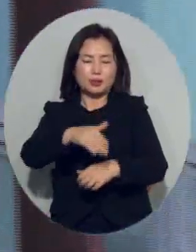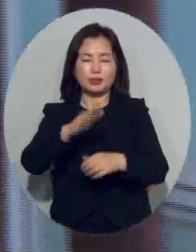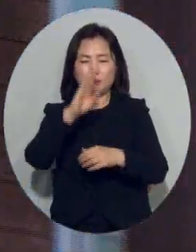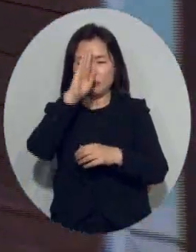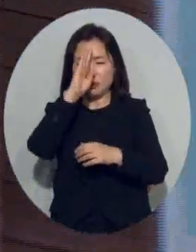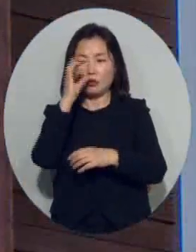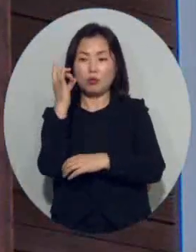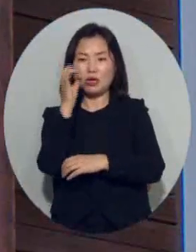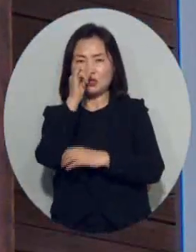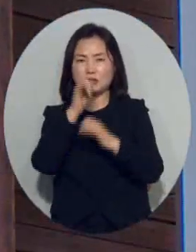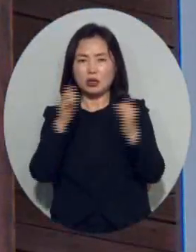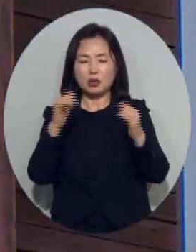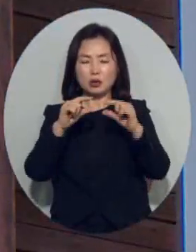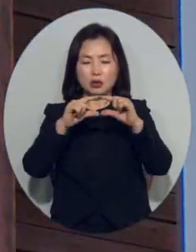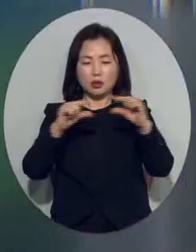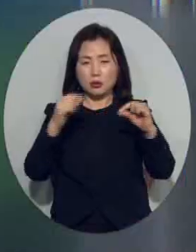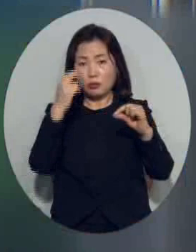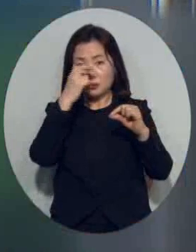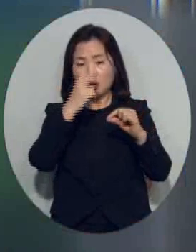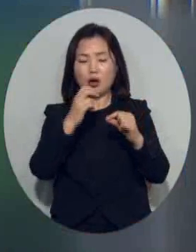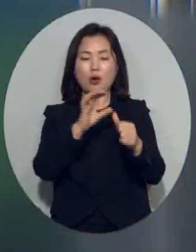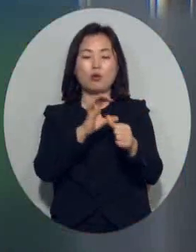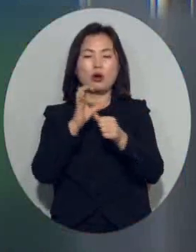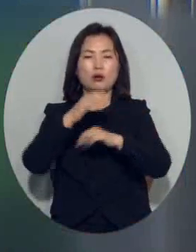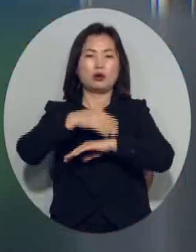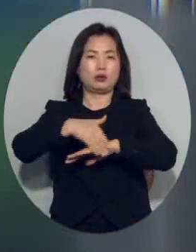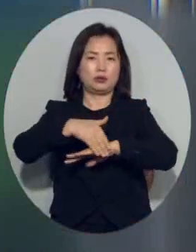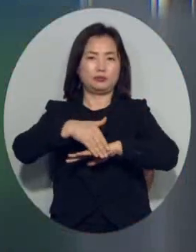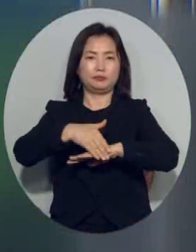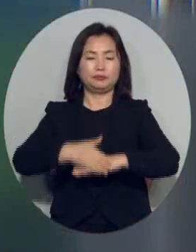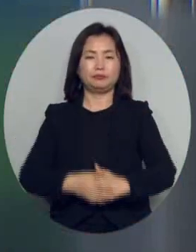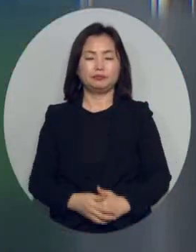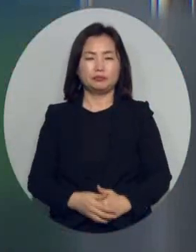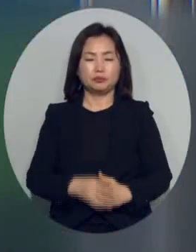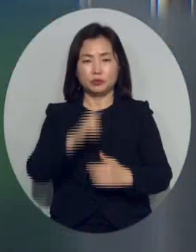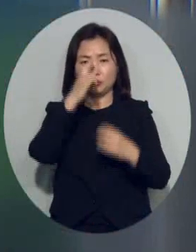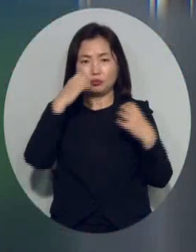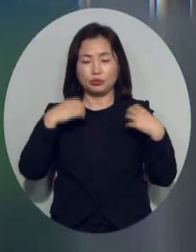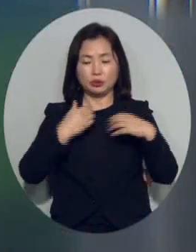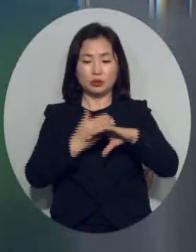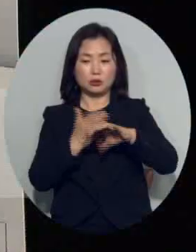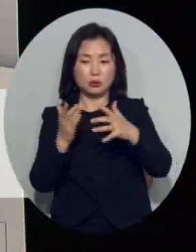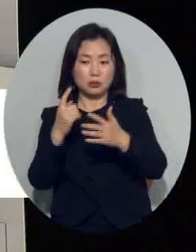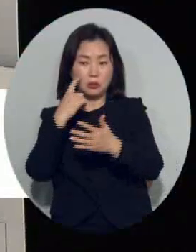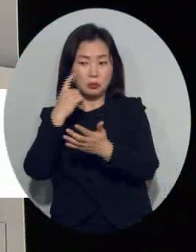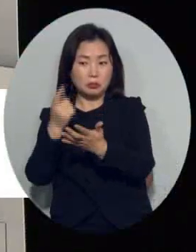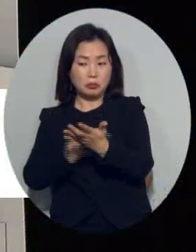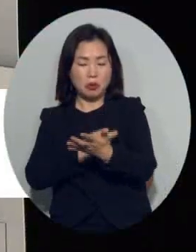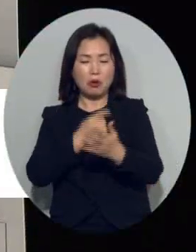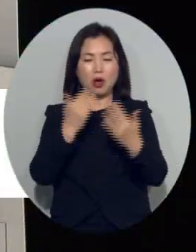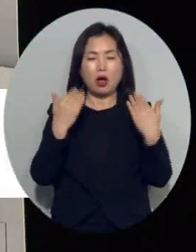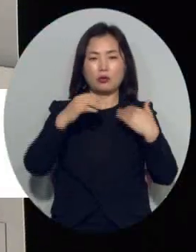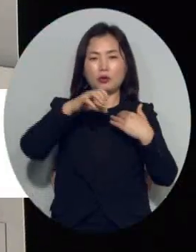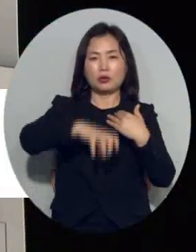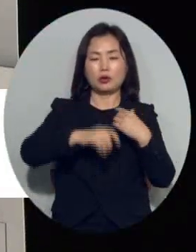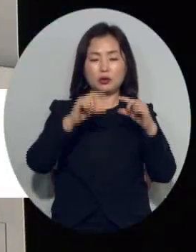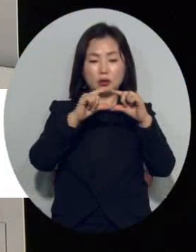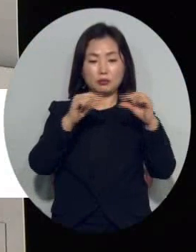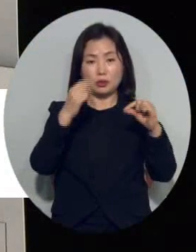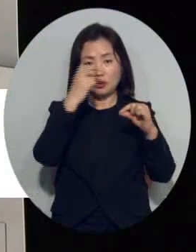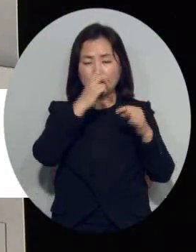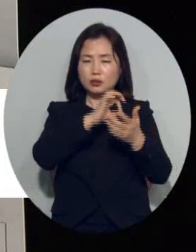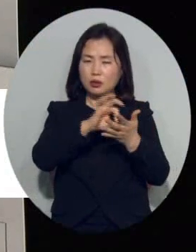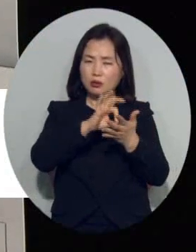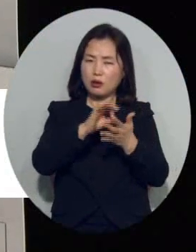기저질환자 등에는 수시로 자가검사 키트를 활용할 방침입니다. 정부는 해외 사례를 참고해 학교에서도 자가검사 키트를